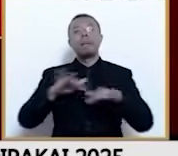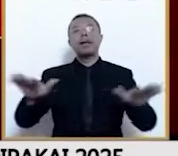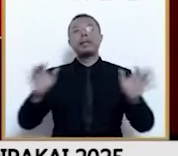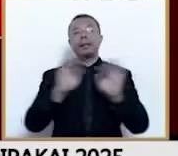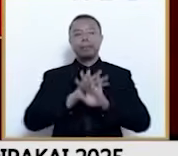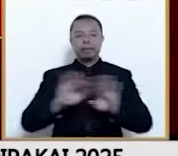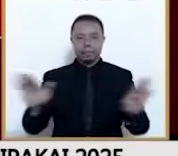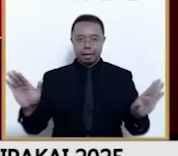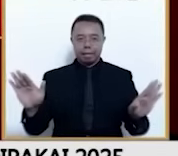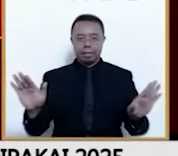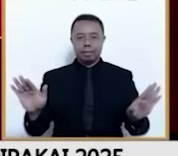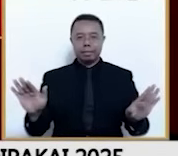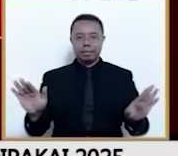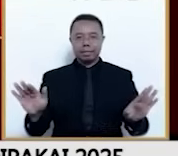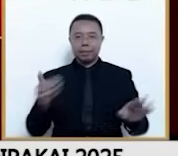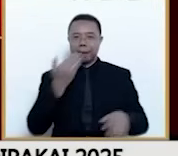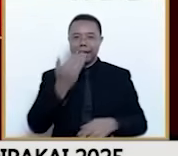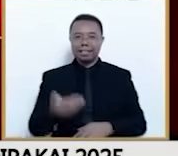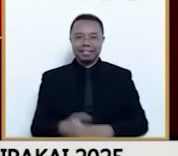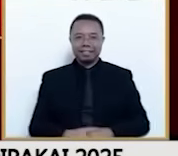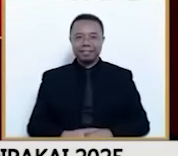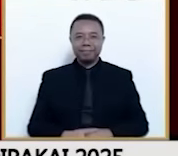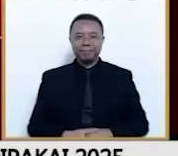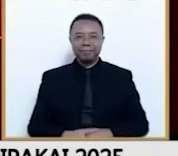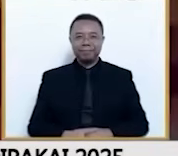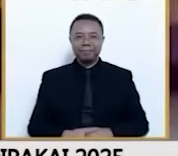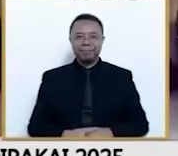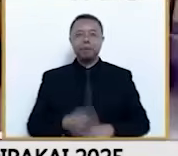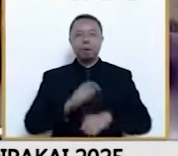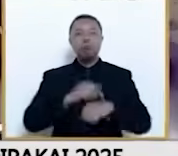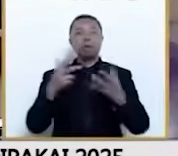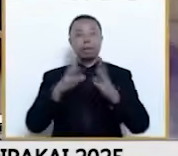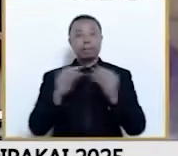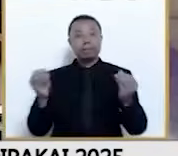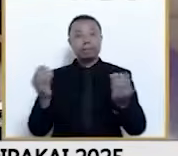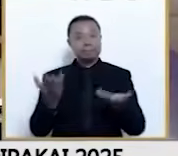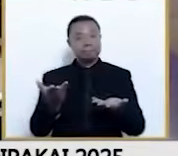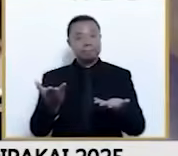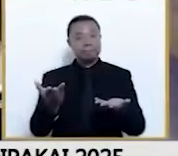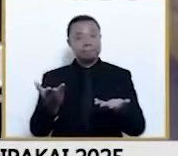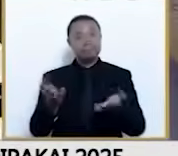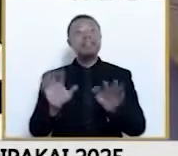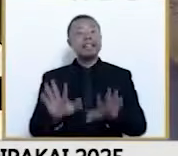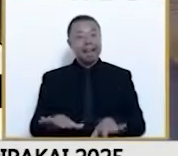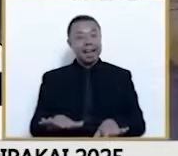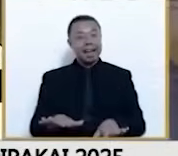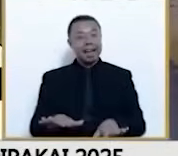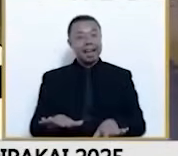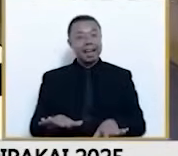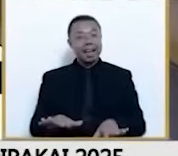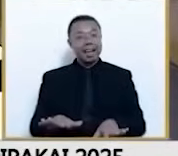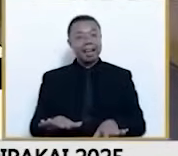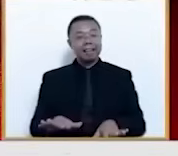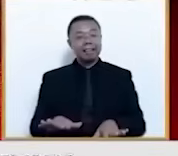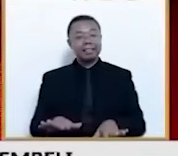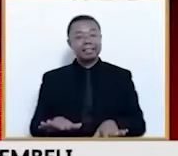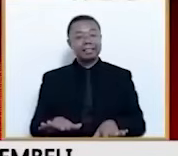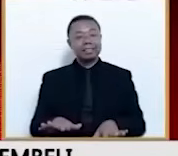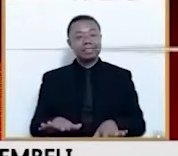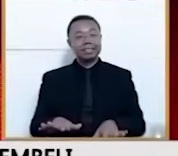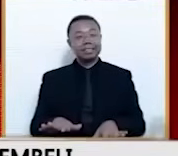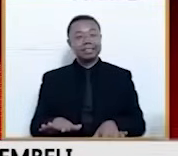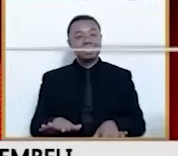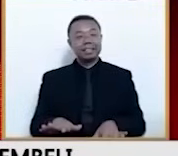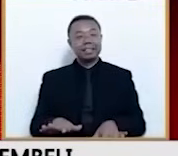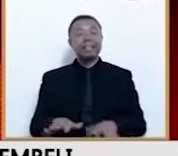Jakarta akan bebas banjir. Terima kasih. Baik, waktunya habis. Tenang dulu Bapak Ibu, kita masih akan lanjutkan